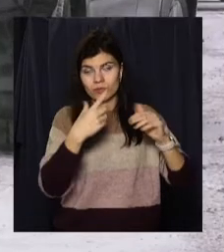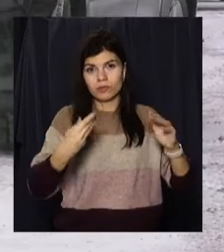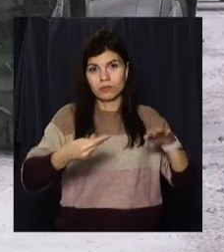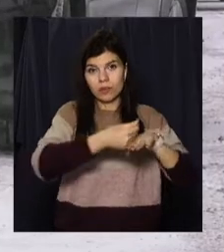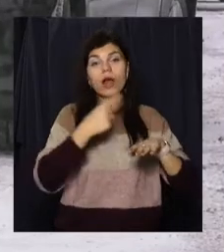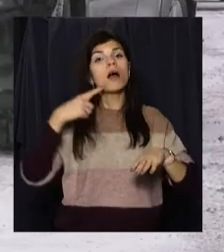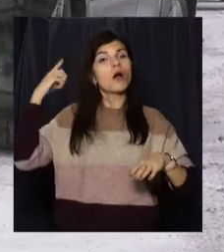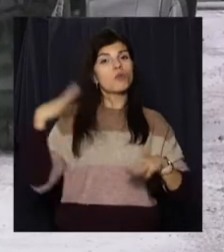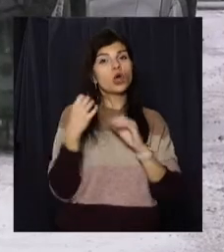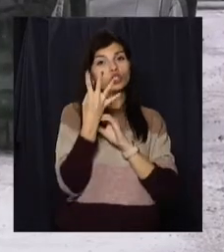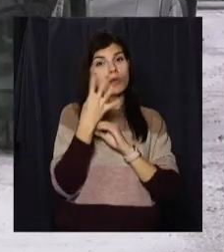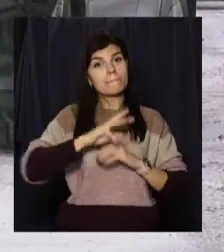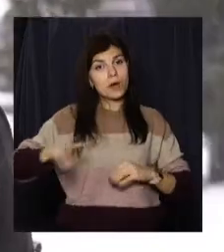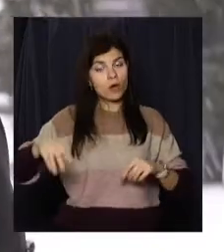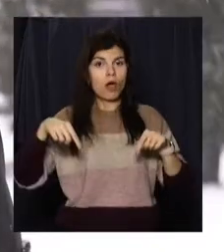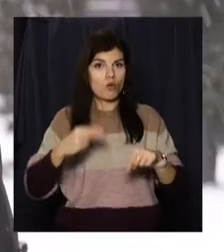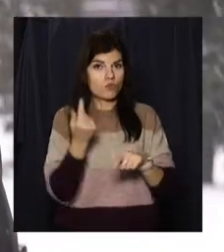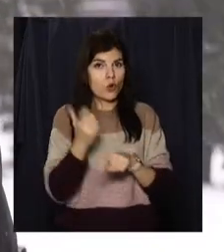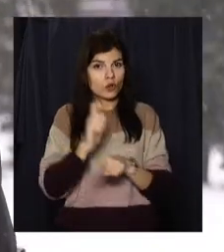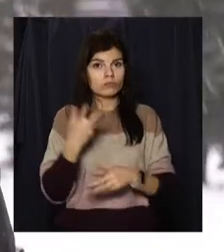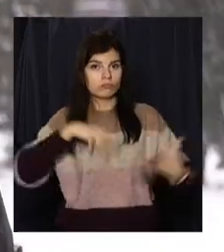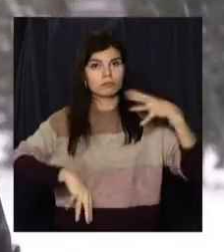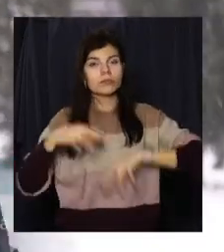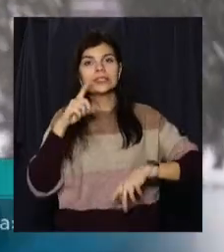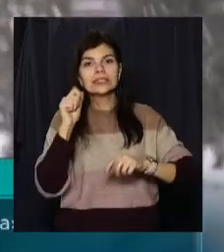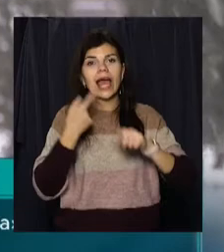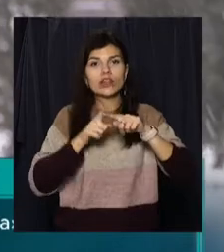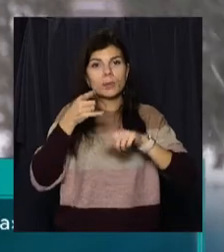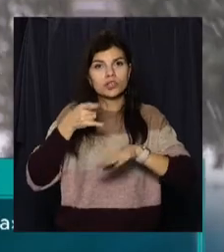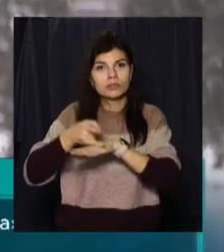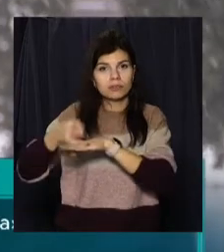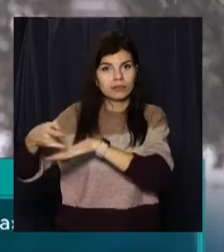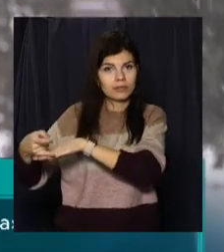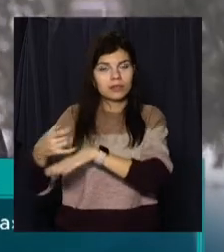– 14 мільйонів. На сьогоднішній день на території міста